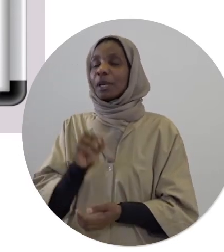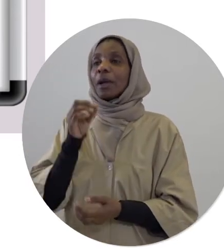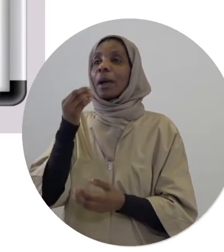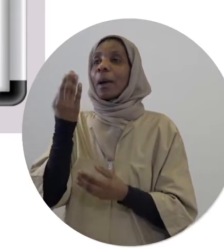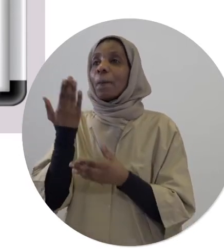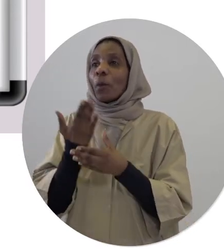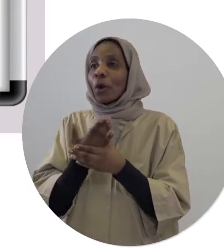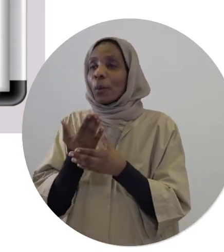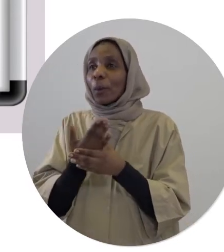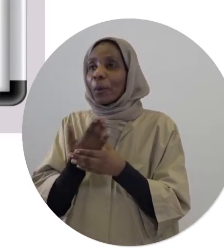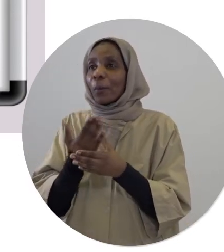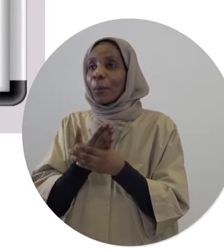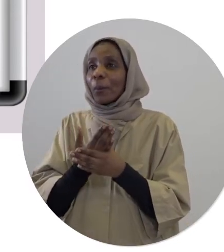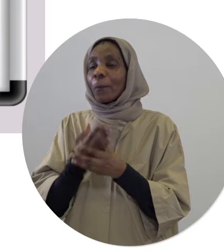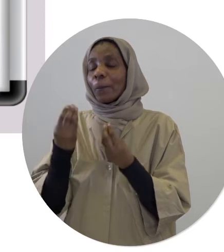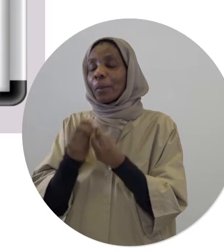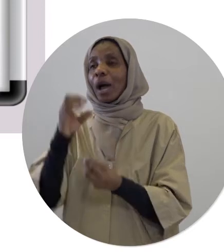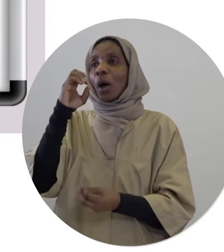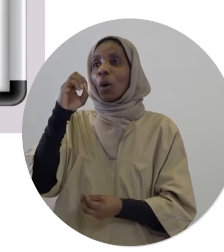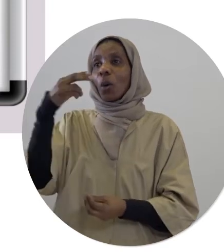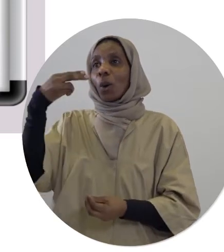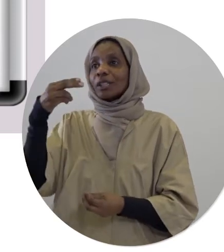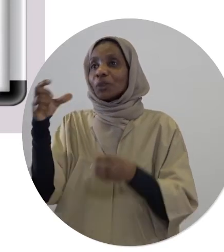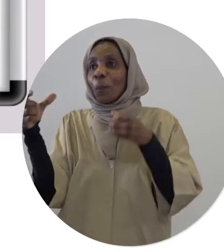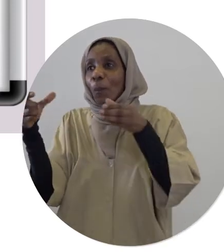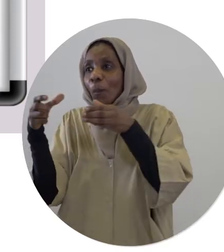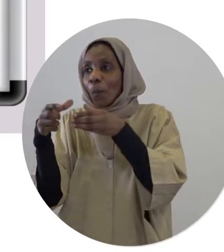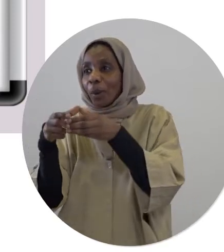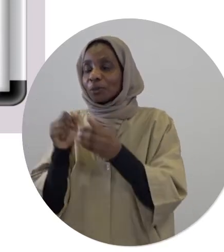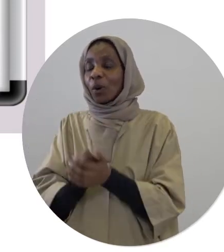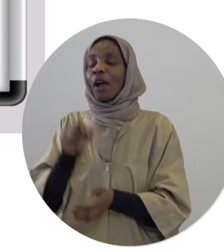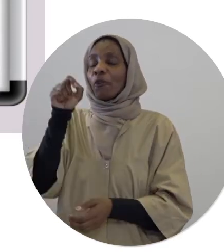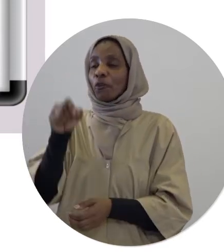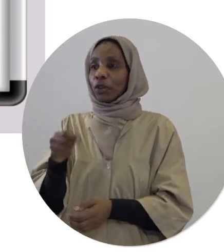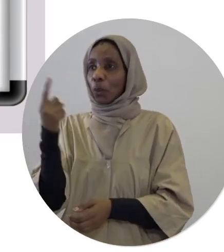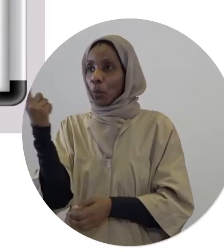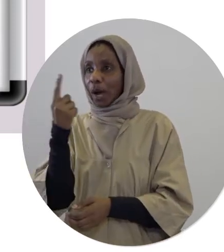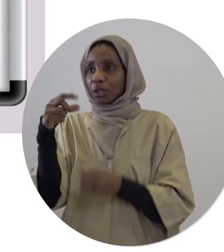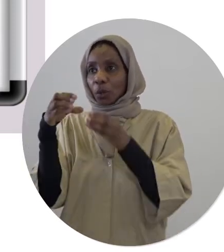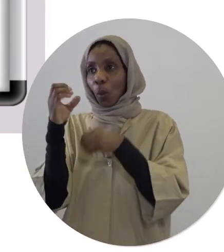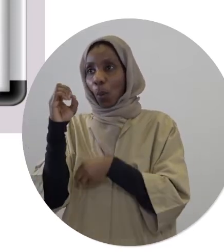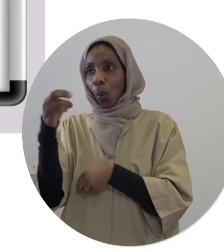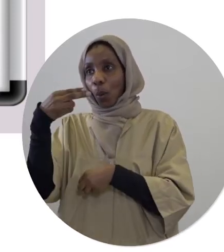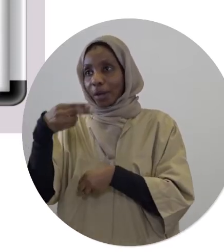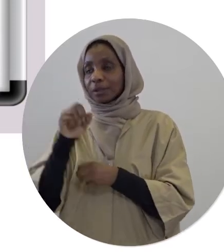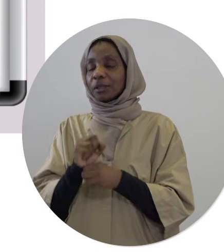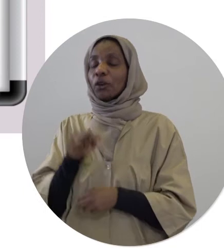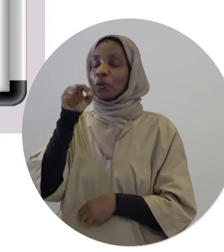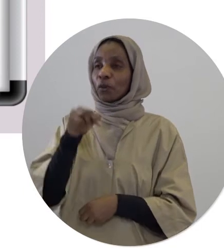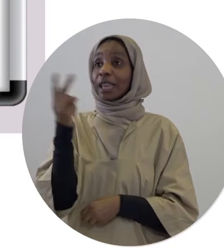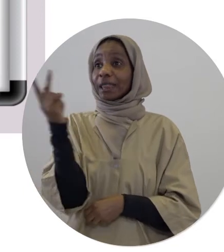لدي كحولات أحادية الهيدروكسيل، وكحولات ثنائية الهيدروكسيل، وكحولات